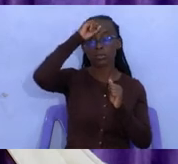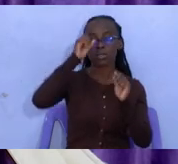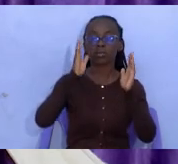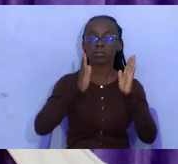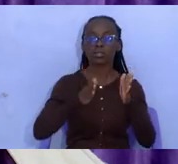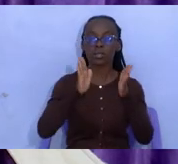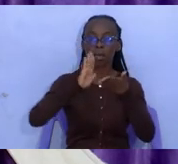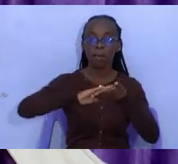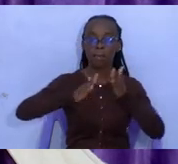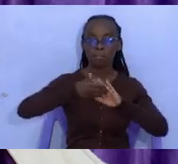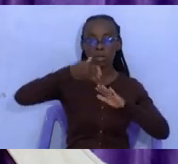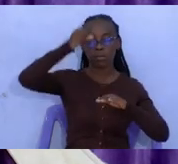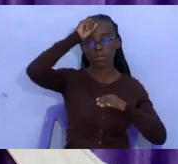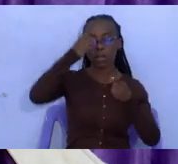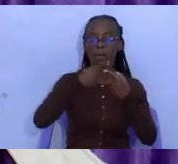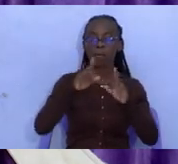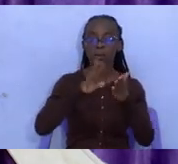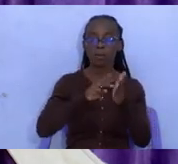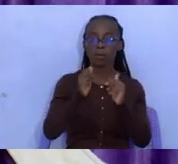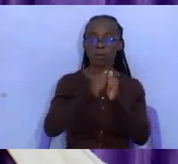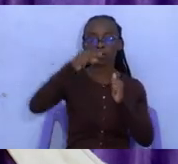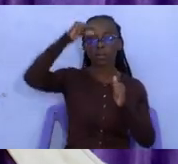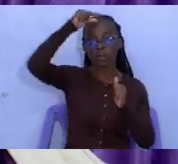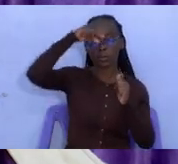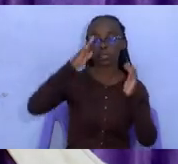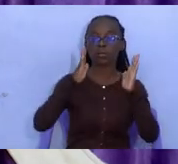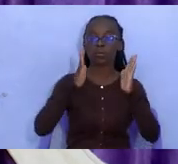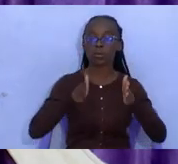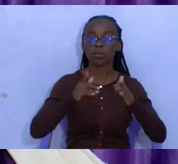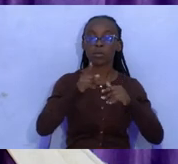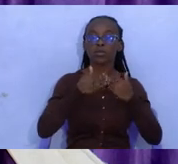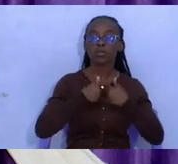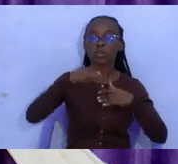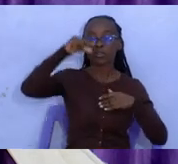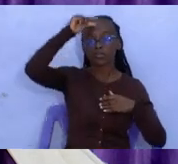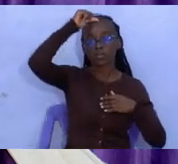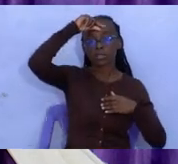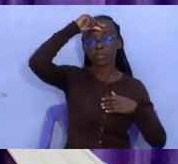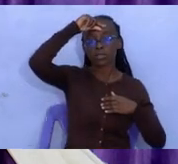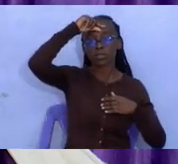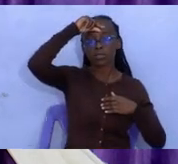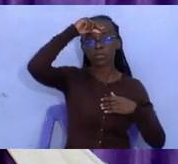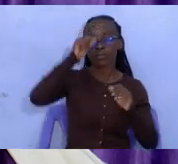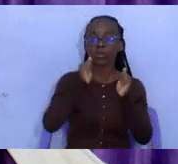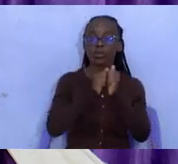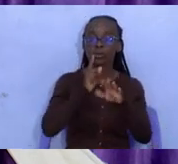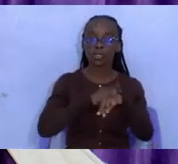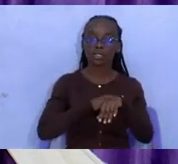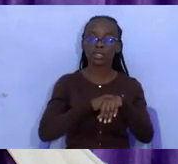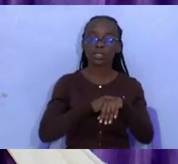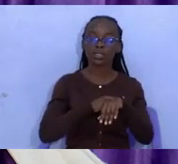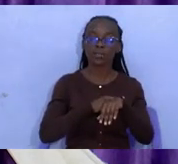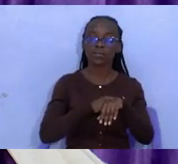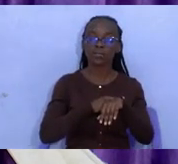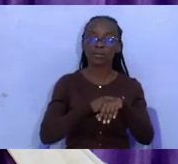Lakini ukitembea na wenye hekima, hata kama hukukuwa na hekima, utaanza kugaini moja moja. With the time umetokelezea,